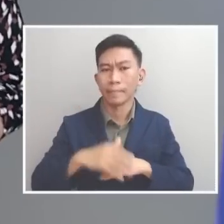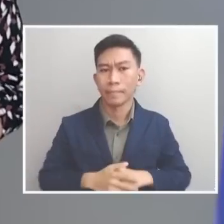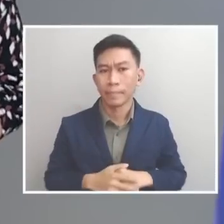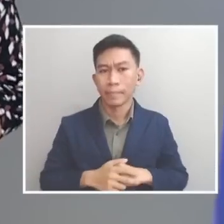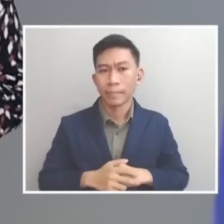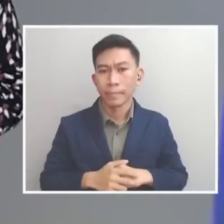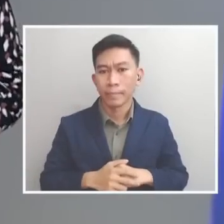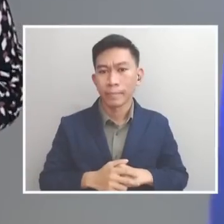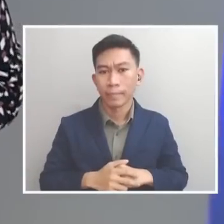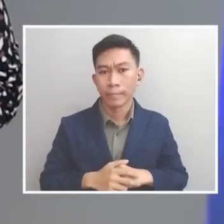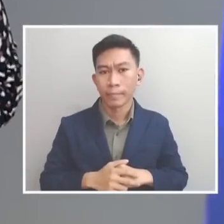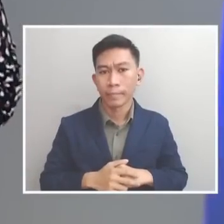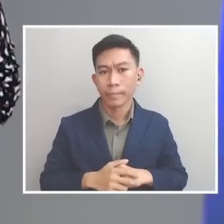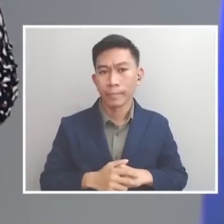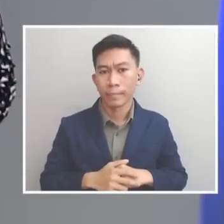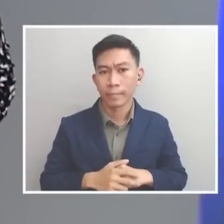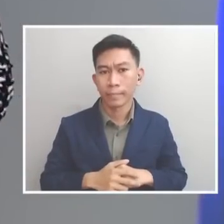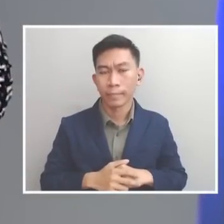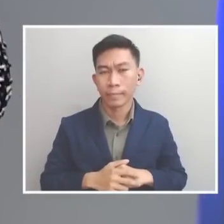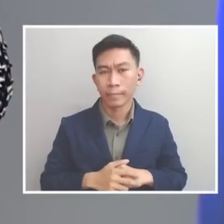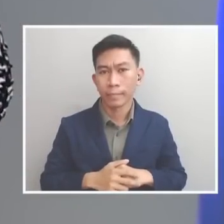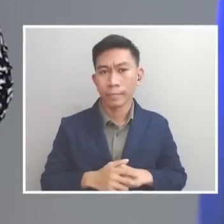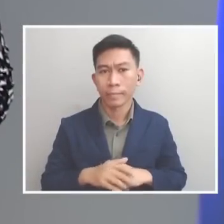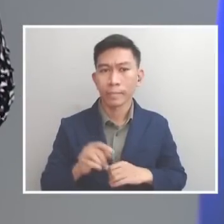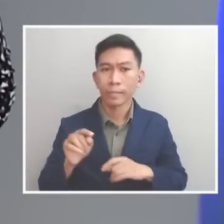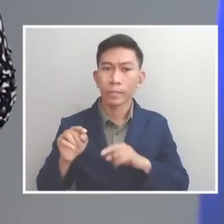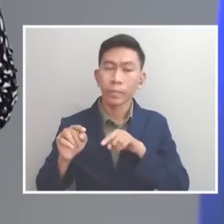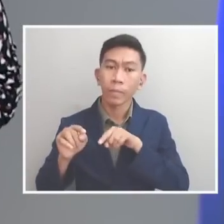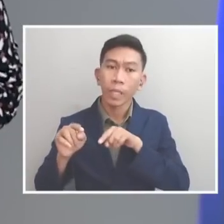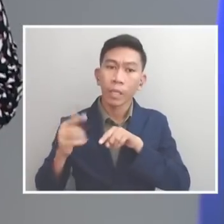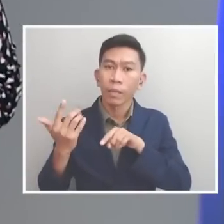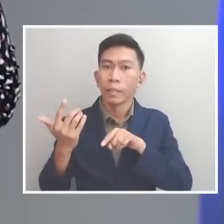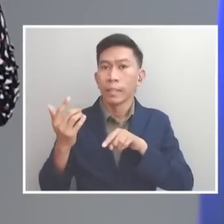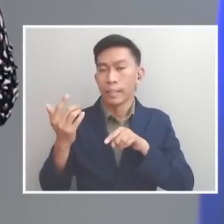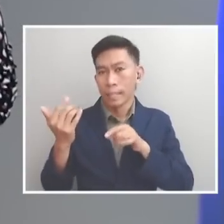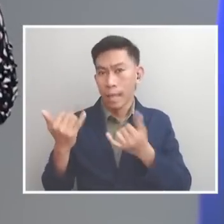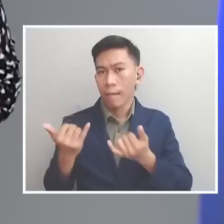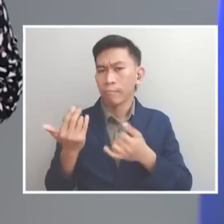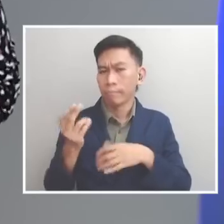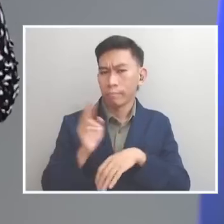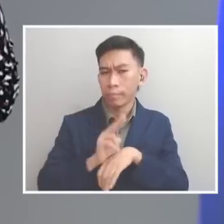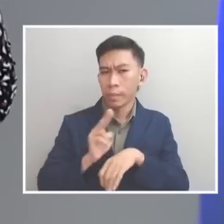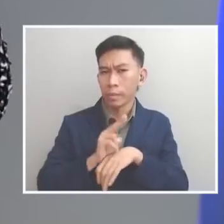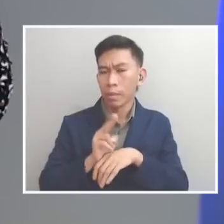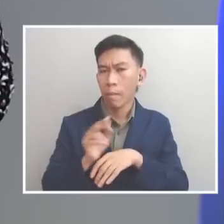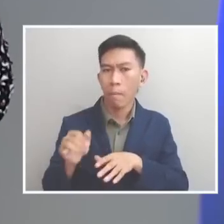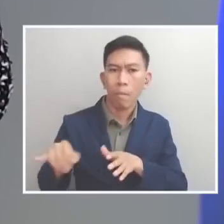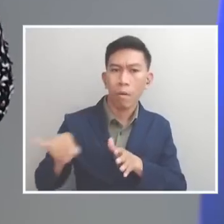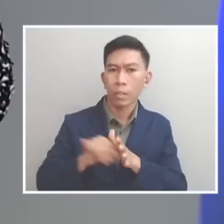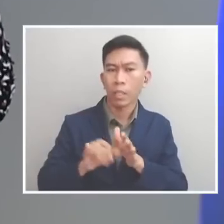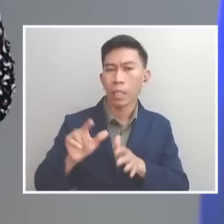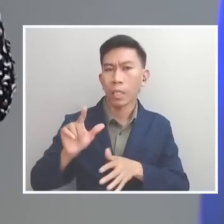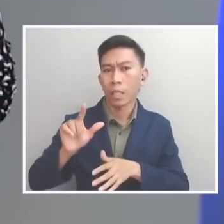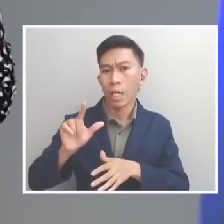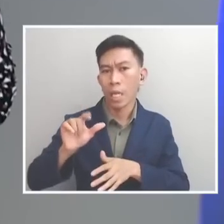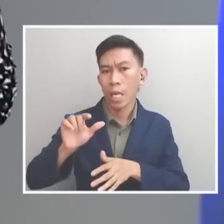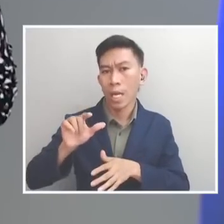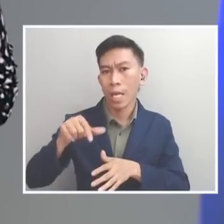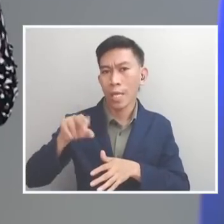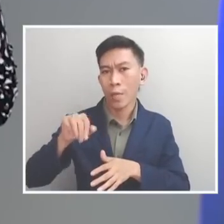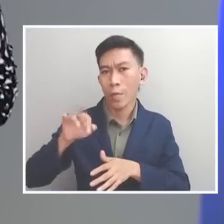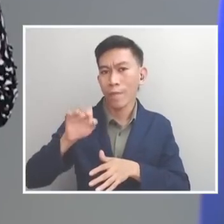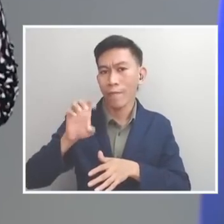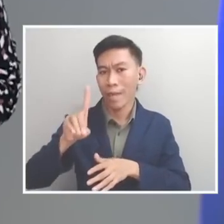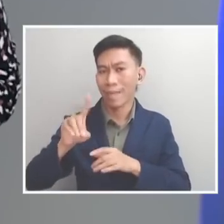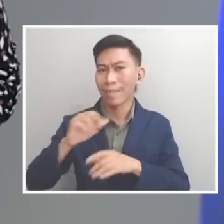Nag-umpisa na ang paggamit ng imported na liquefied natural gas o LNG sa malaking planta ng San Miguel Corporation